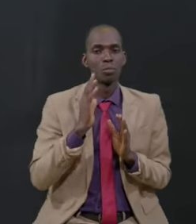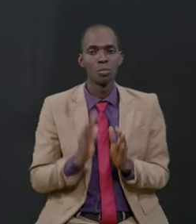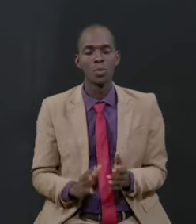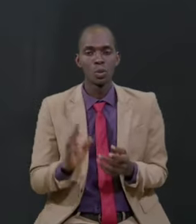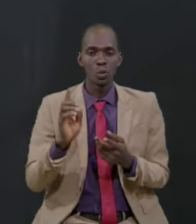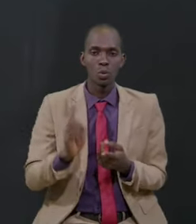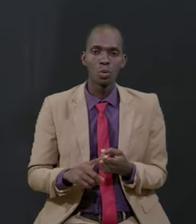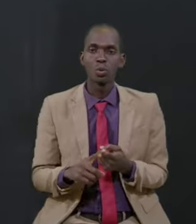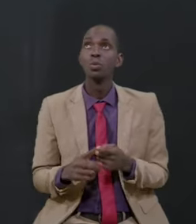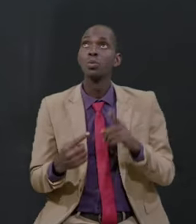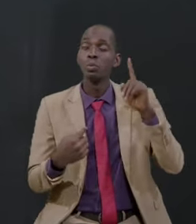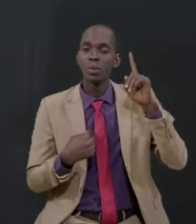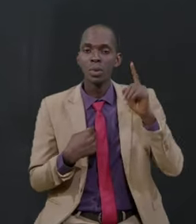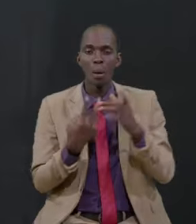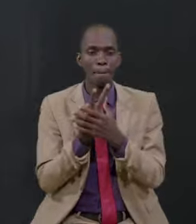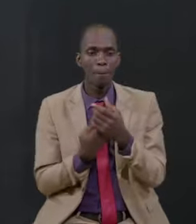À Jérusalem,